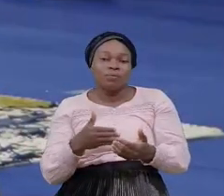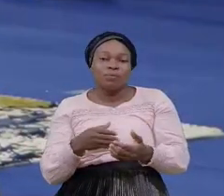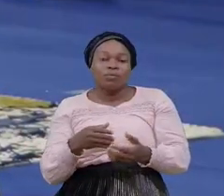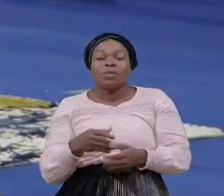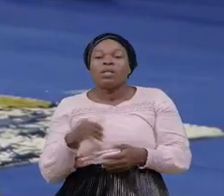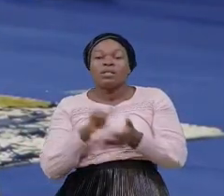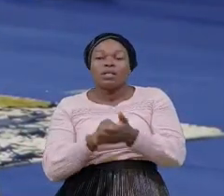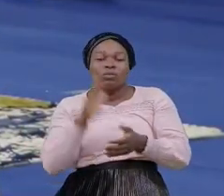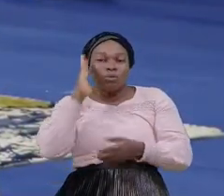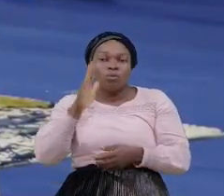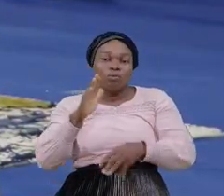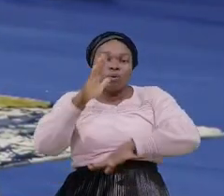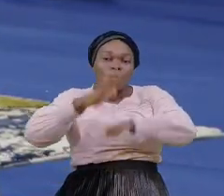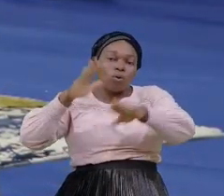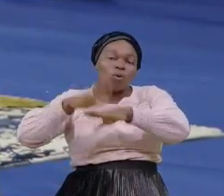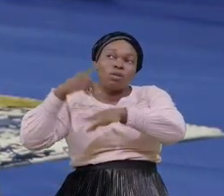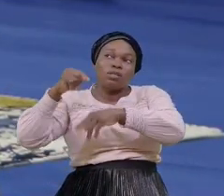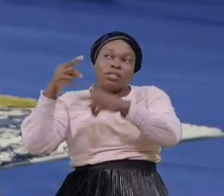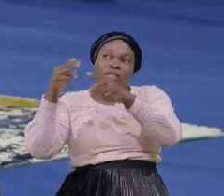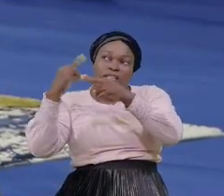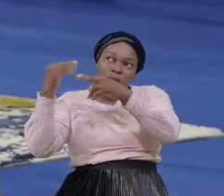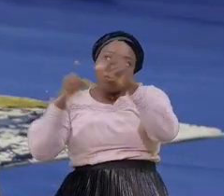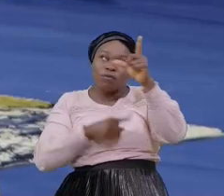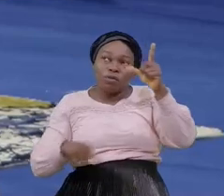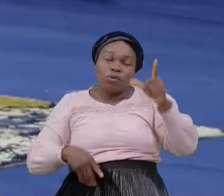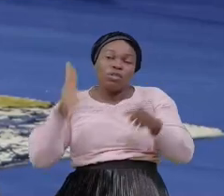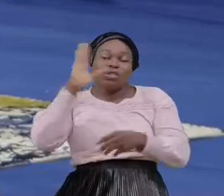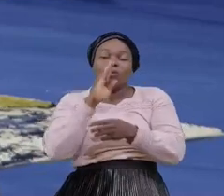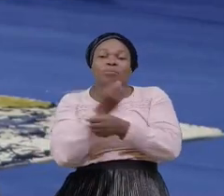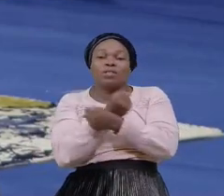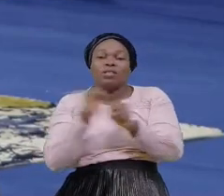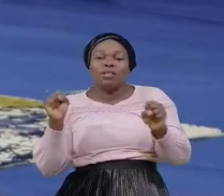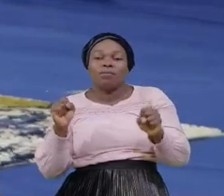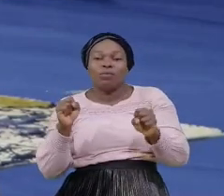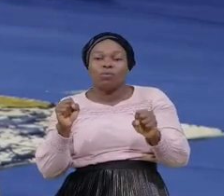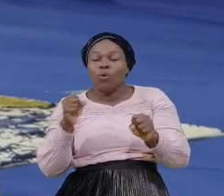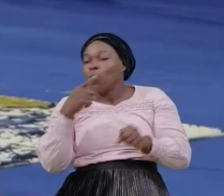invoquera le nom du Seigneur sera sauvé.